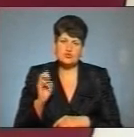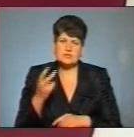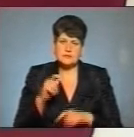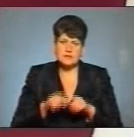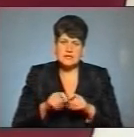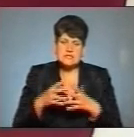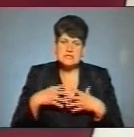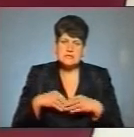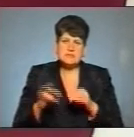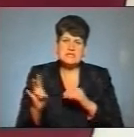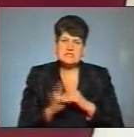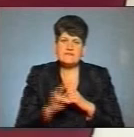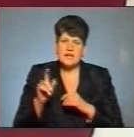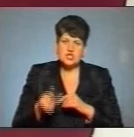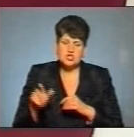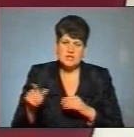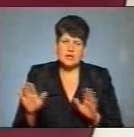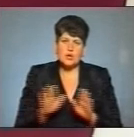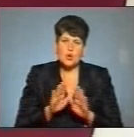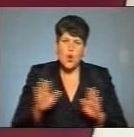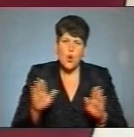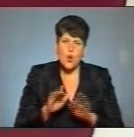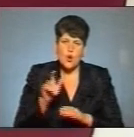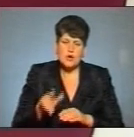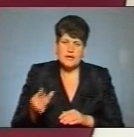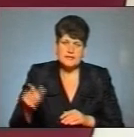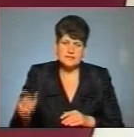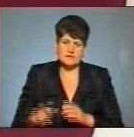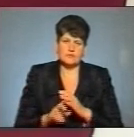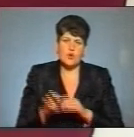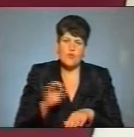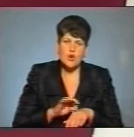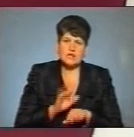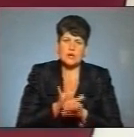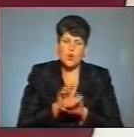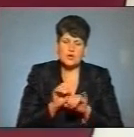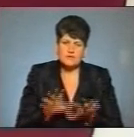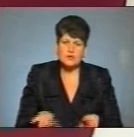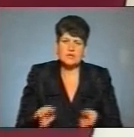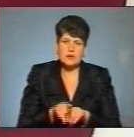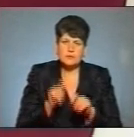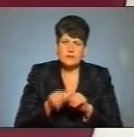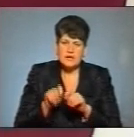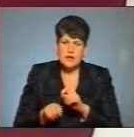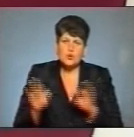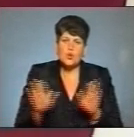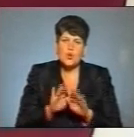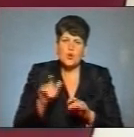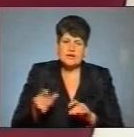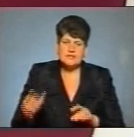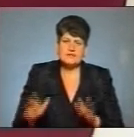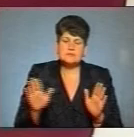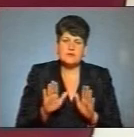сім'ї священників та хористів Православної церкви Московського патріархату, хворих на коронавірус. Також обстежують хористів, які співають